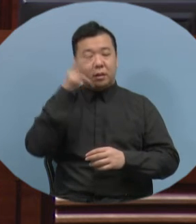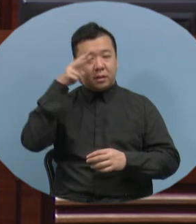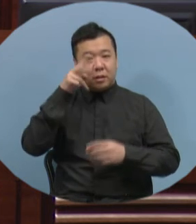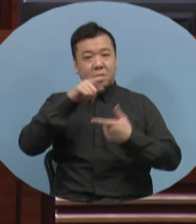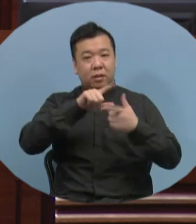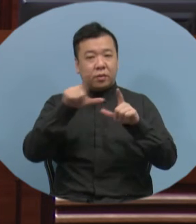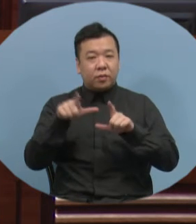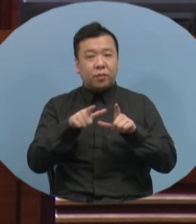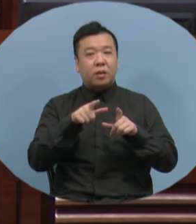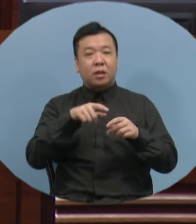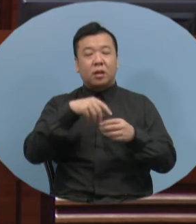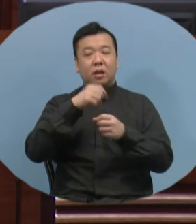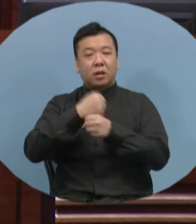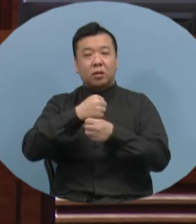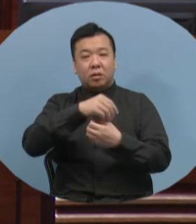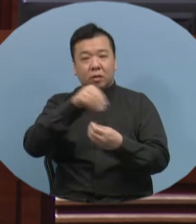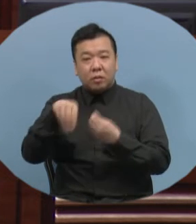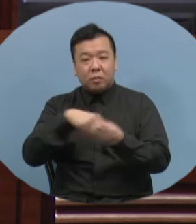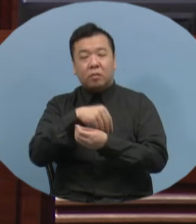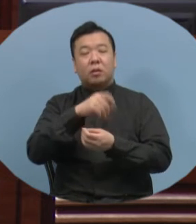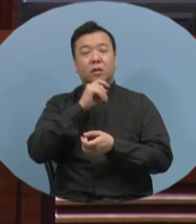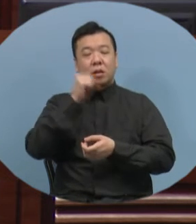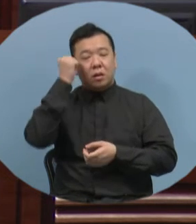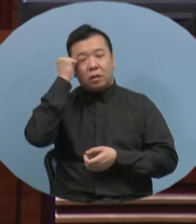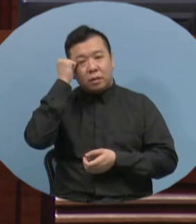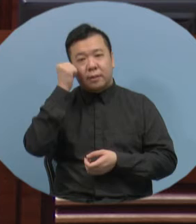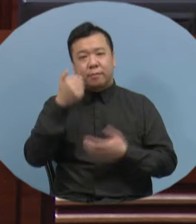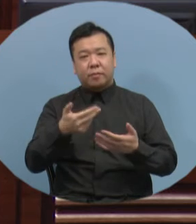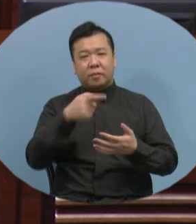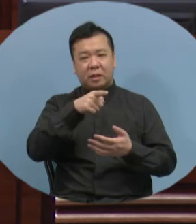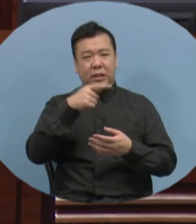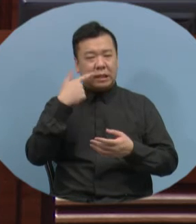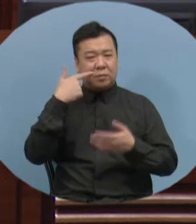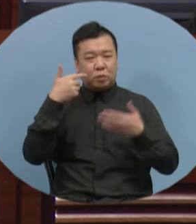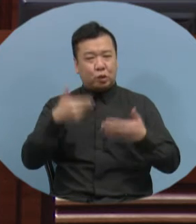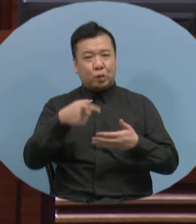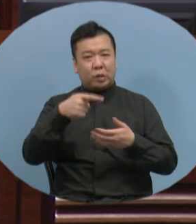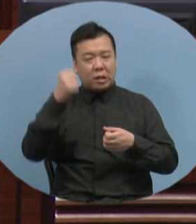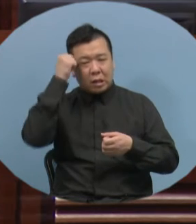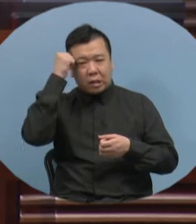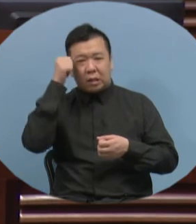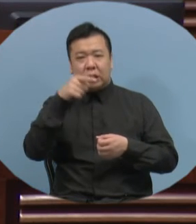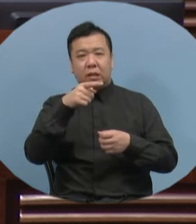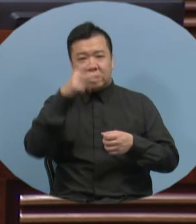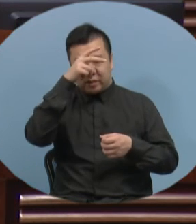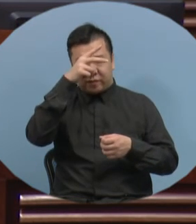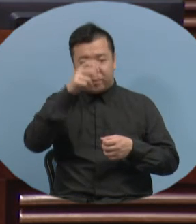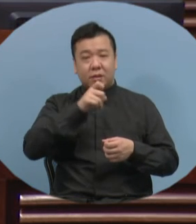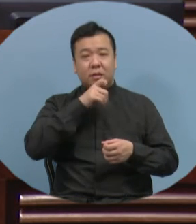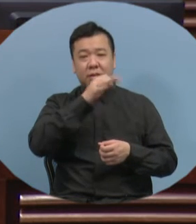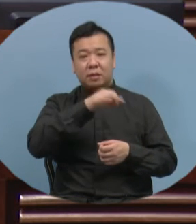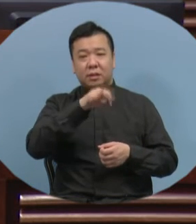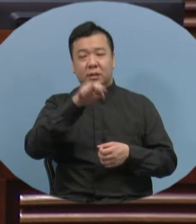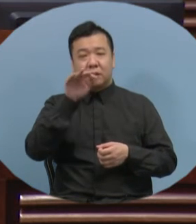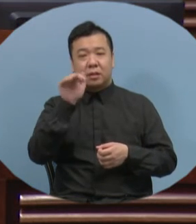民日常生活同埋企業營運咧係帶嚟唔同程度嘅影響嘅。咁面對咁嚴峻嘅挑戰咧，政府已經推出咗超